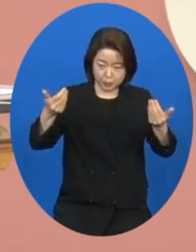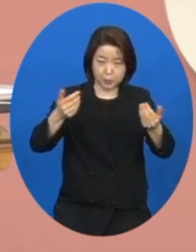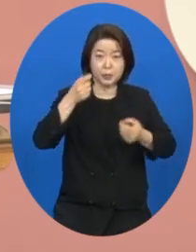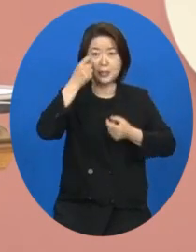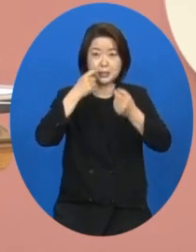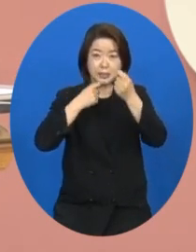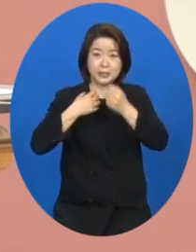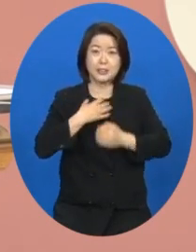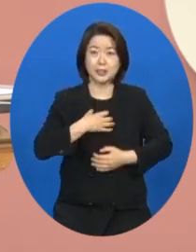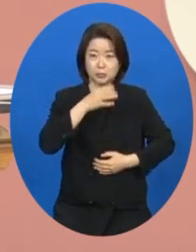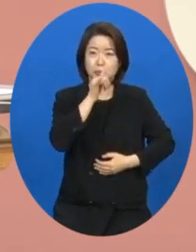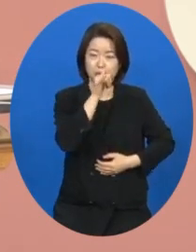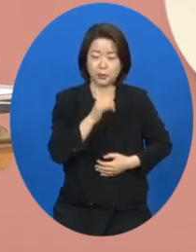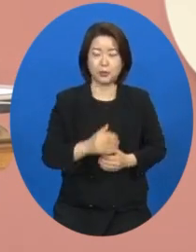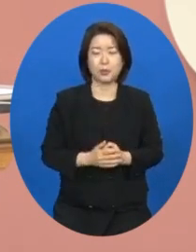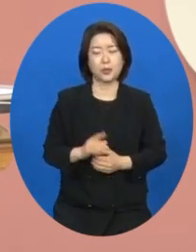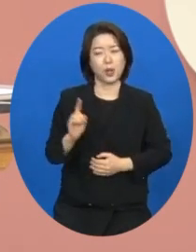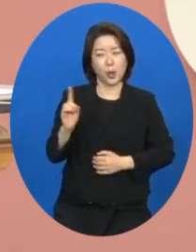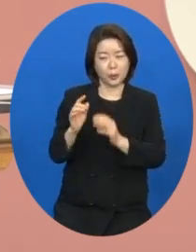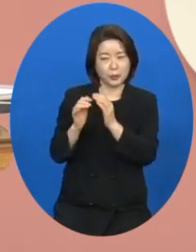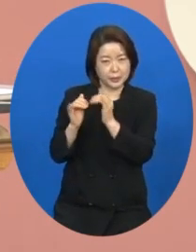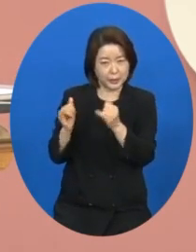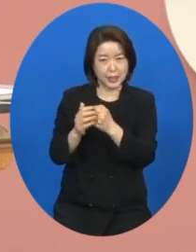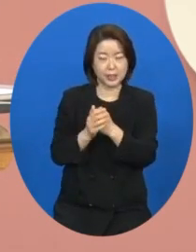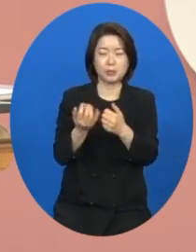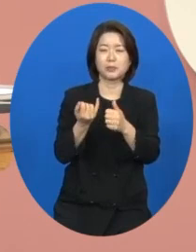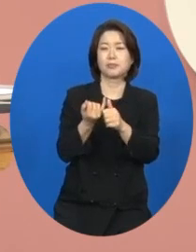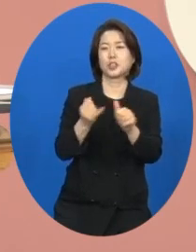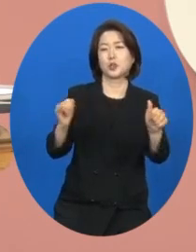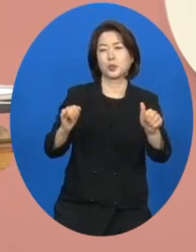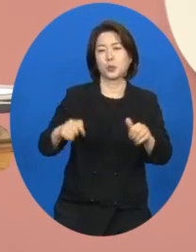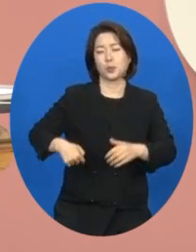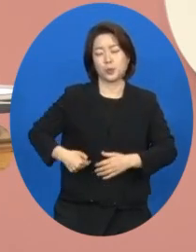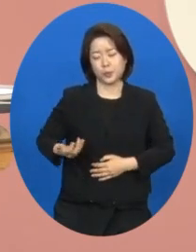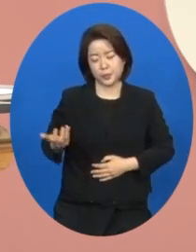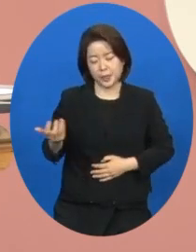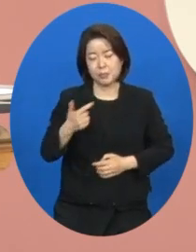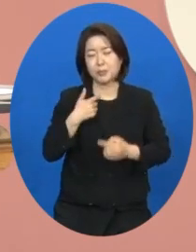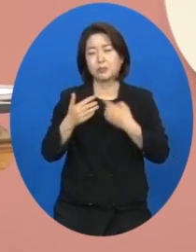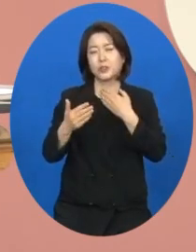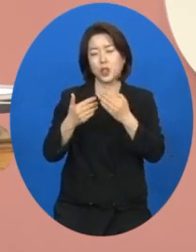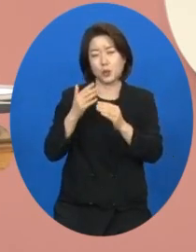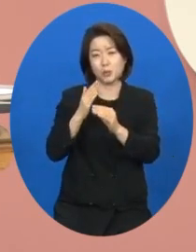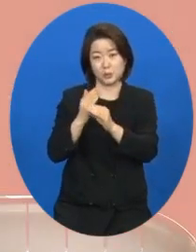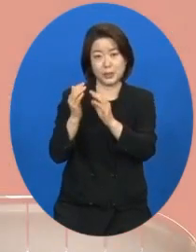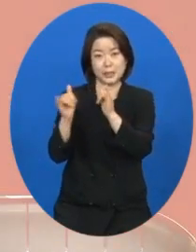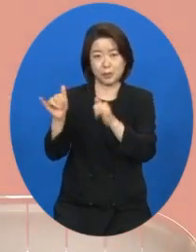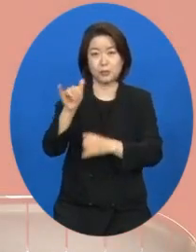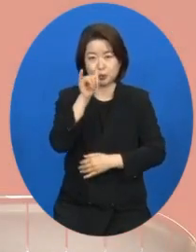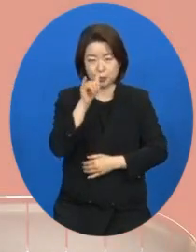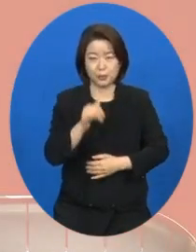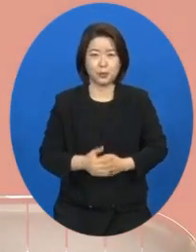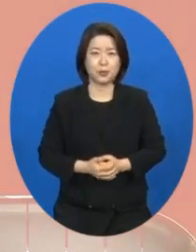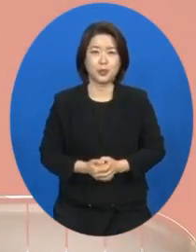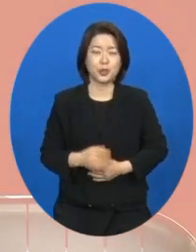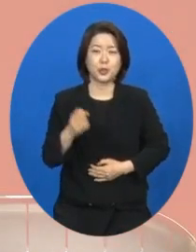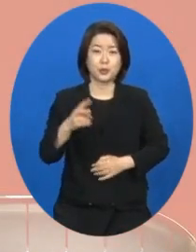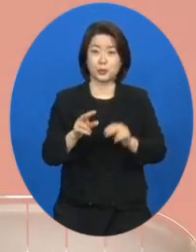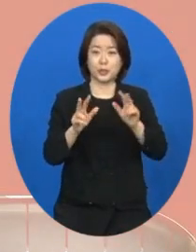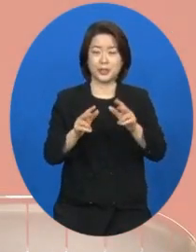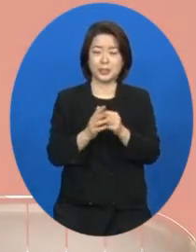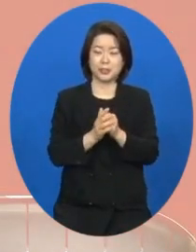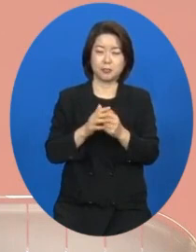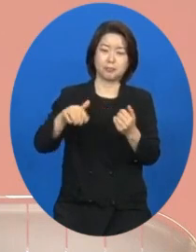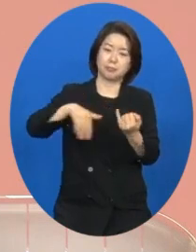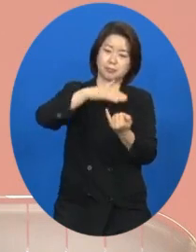있고 또 어떤 분들은 이혼의 아픔을 겪고 계신 분도 계시고 또 지금 현재